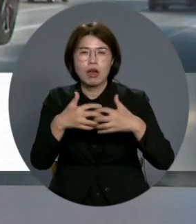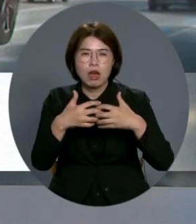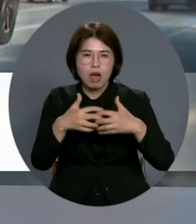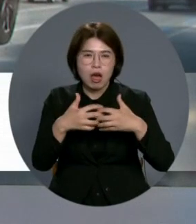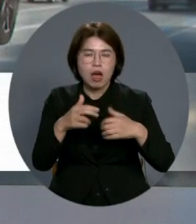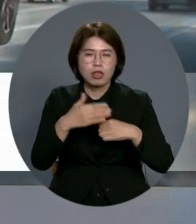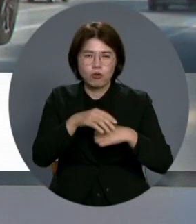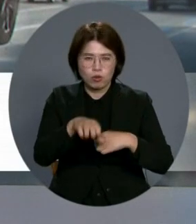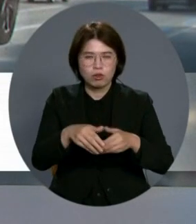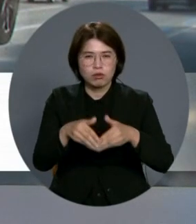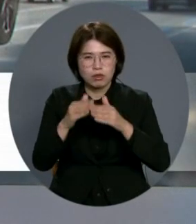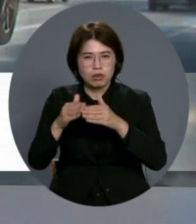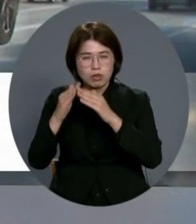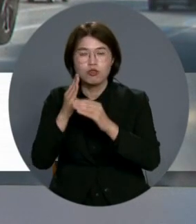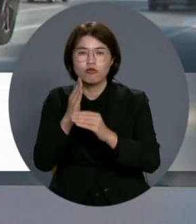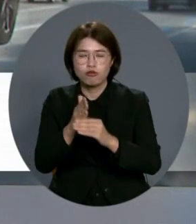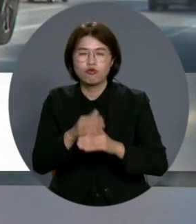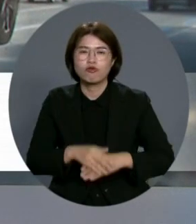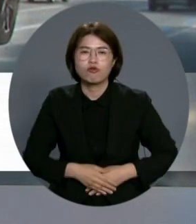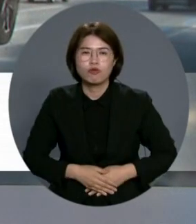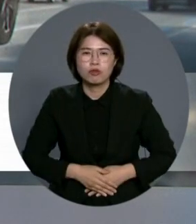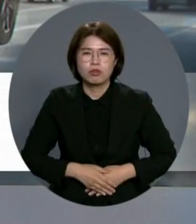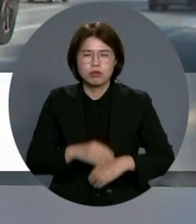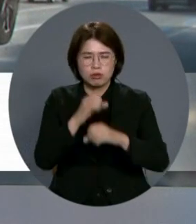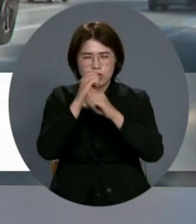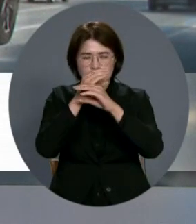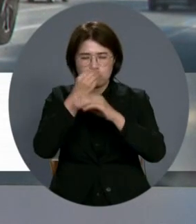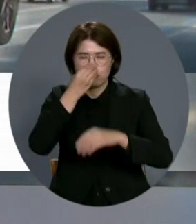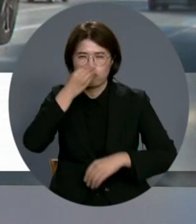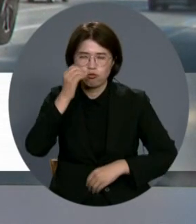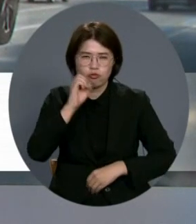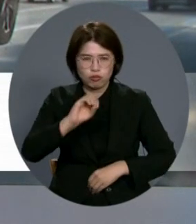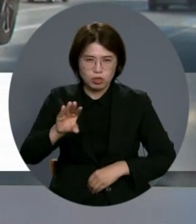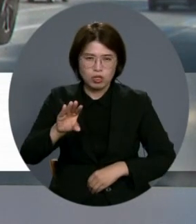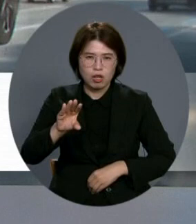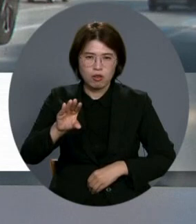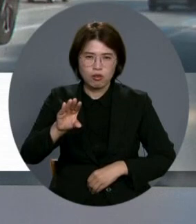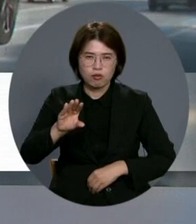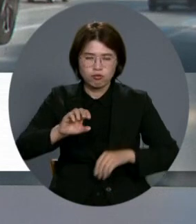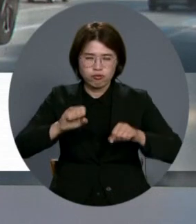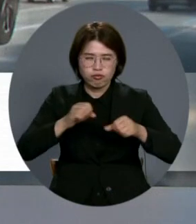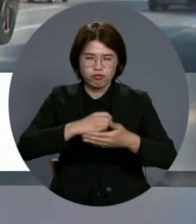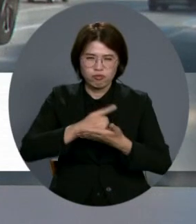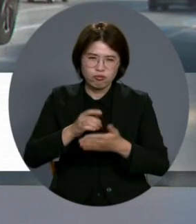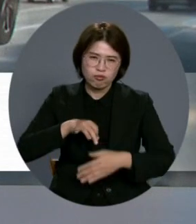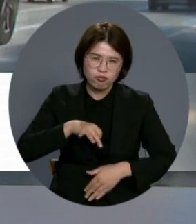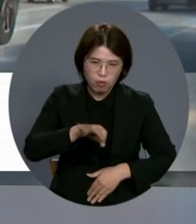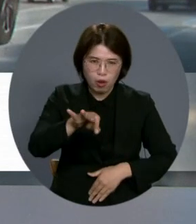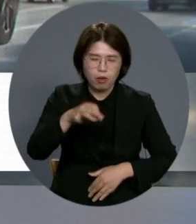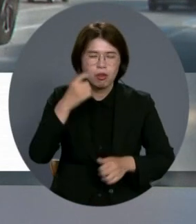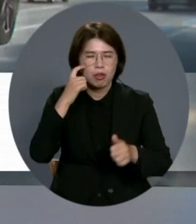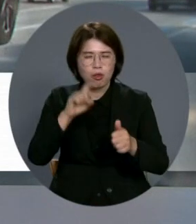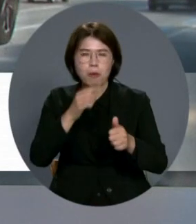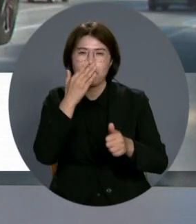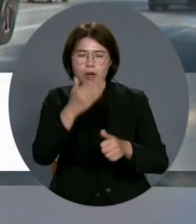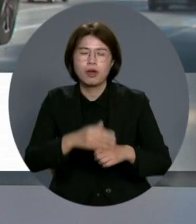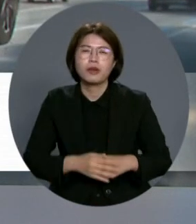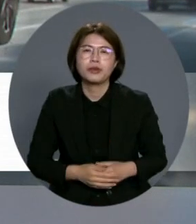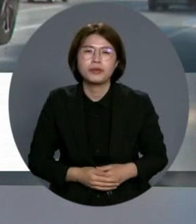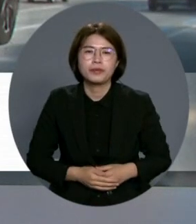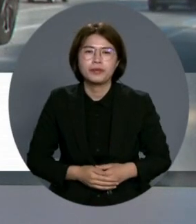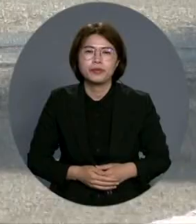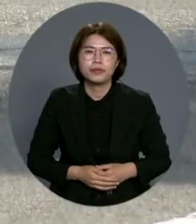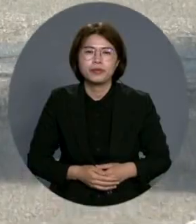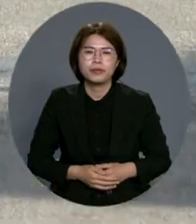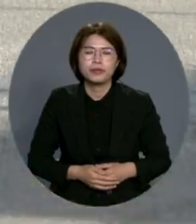대구에도 속속 설치되고 있습니다. 신호를 무시하고 달리는 오토바이도 예외 없이 단속됩니다. 손은민 기자입니다.